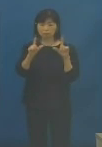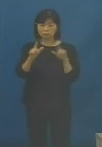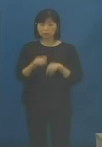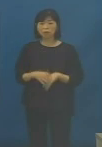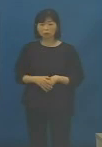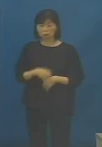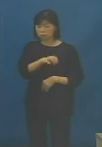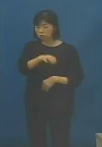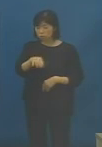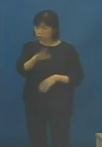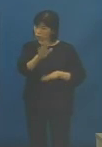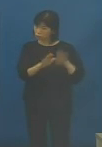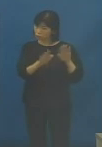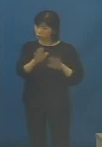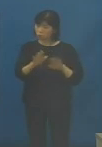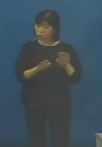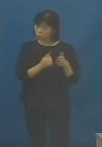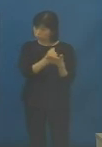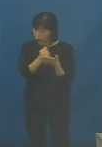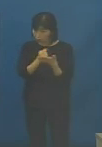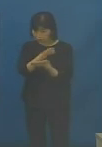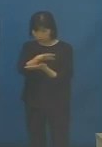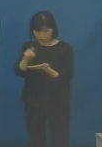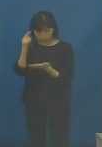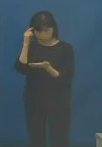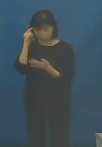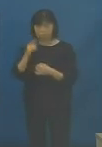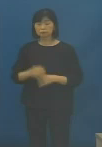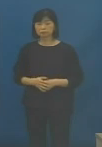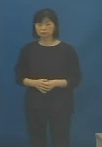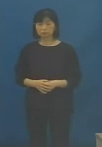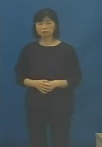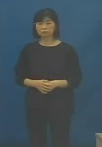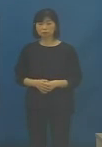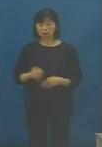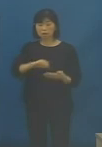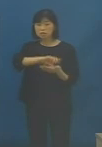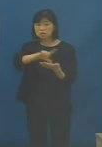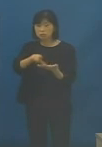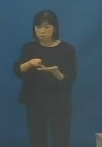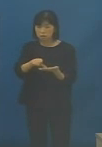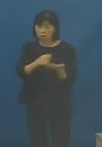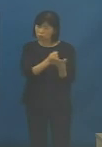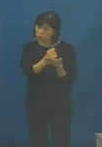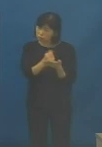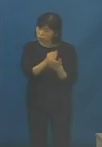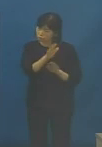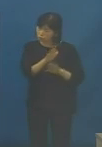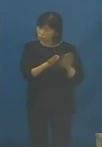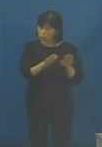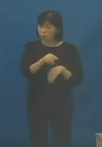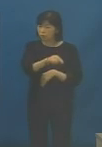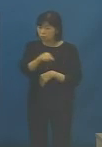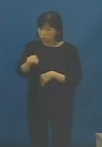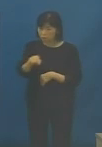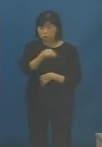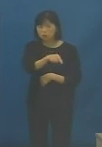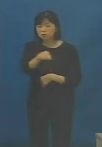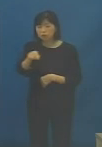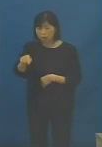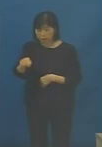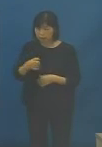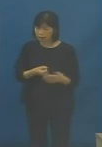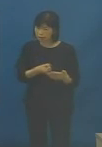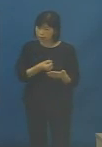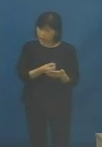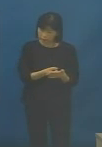。まあそれぞれの事情があるので、それぞれの地域の事情でまあそれぞれが結論を導いたと。